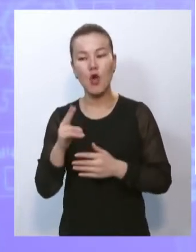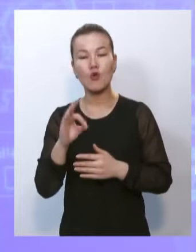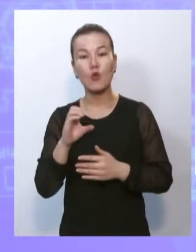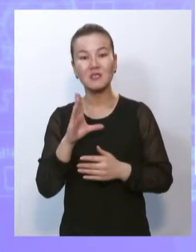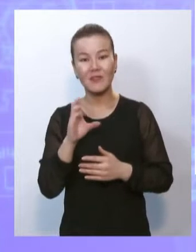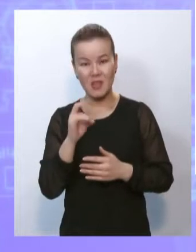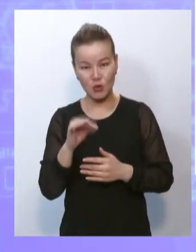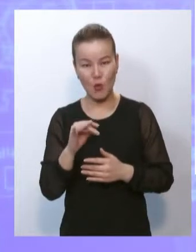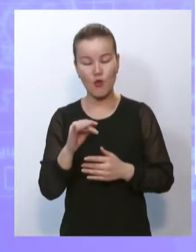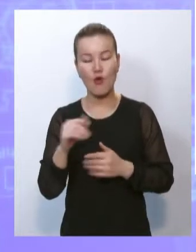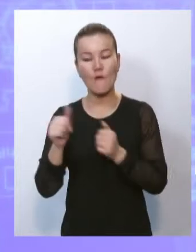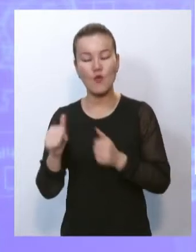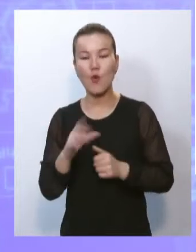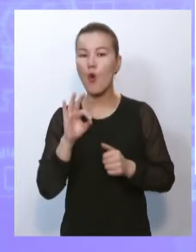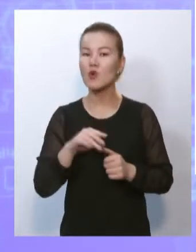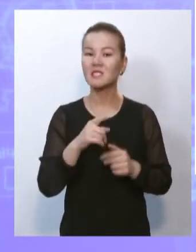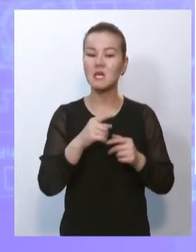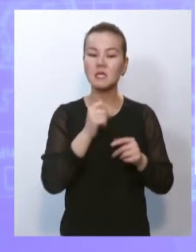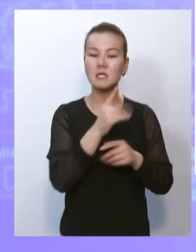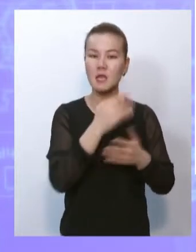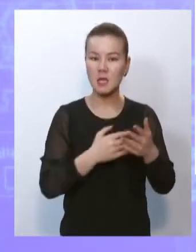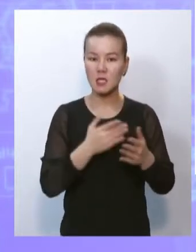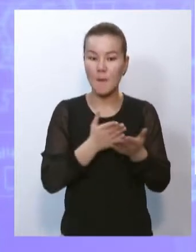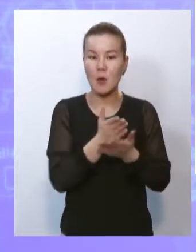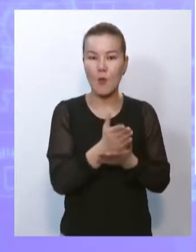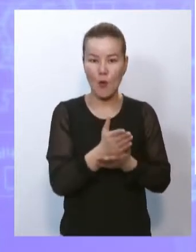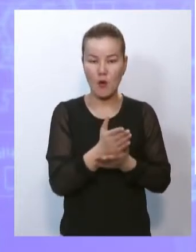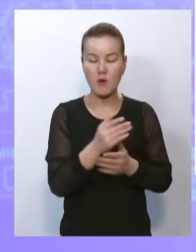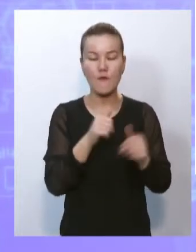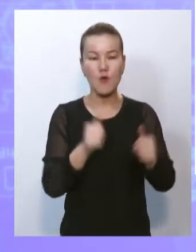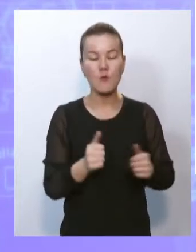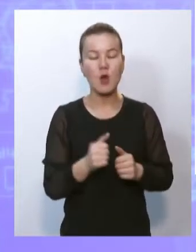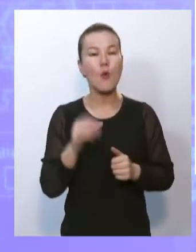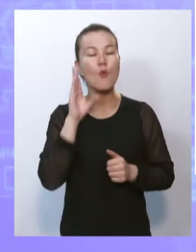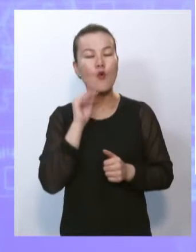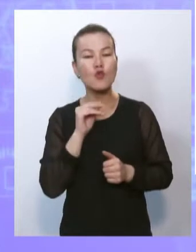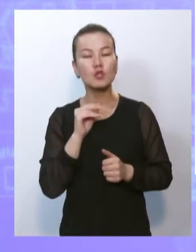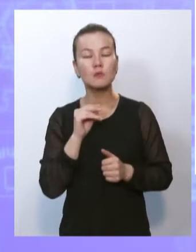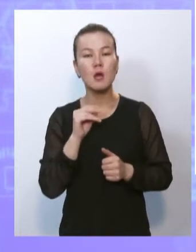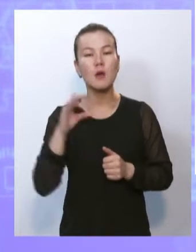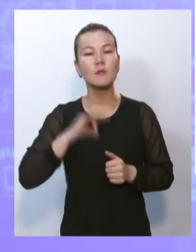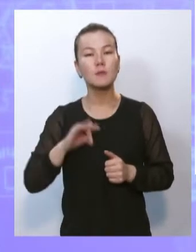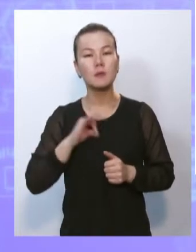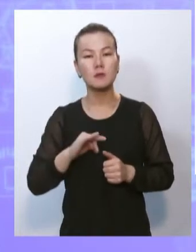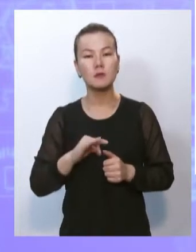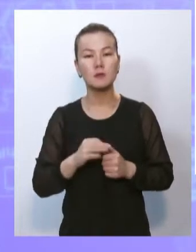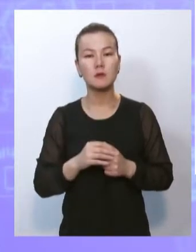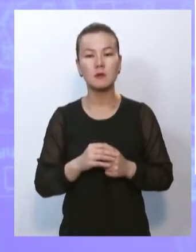задач в прямой форме можем применить вычислительные навыки жизни